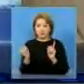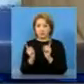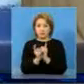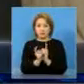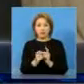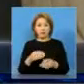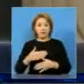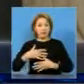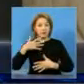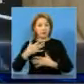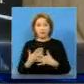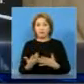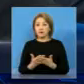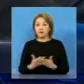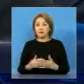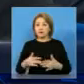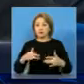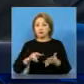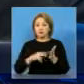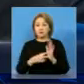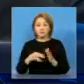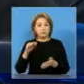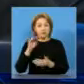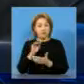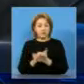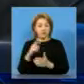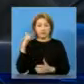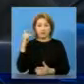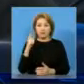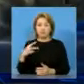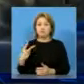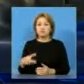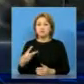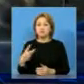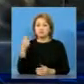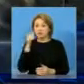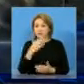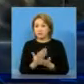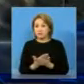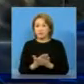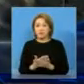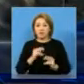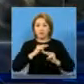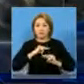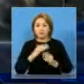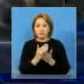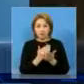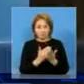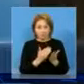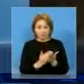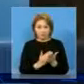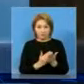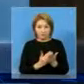бейне көрсетілім арқылы ауданның даму жоспарымен танысты. Храмтауда 2020 жылы жұмыспен қамтудың жол картасы